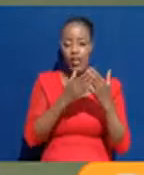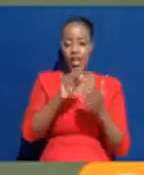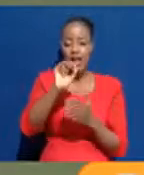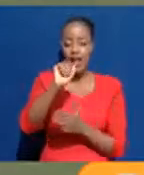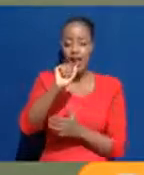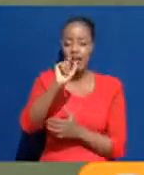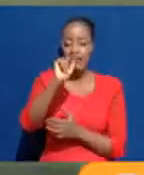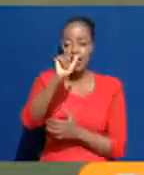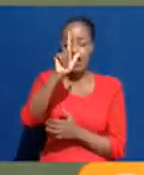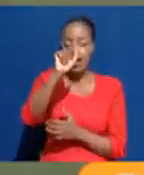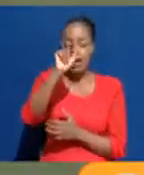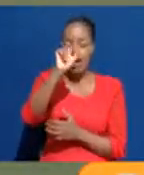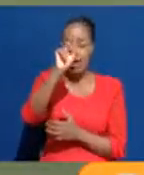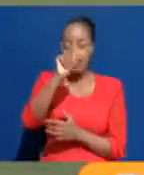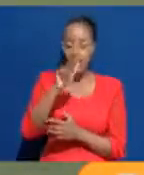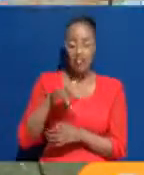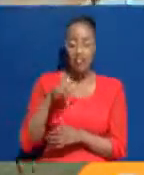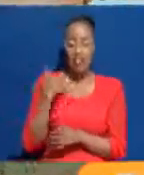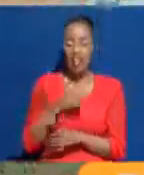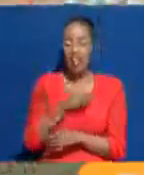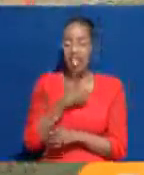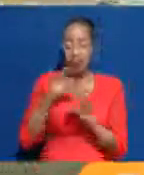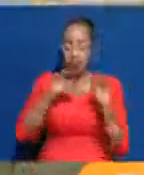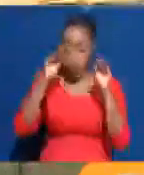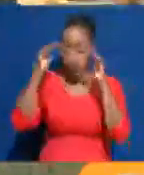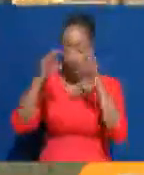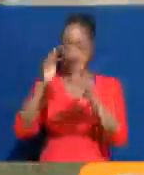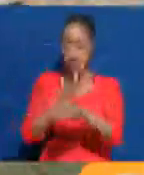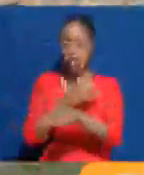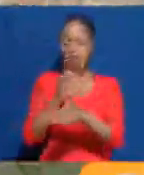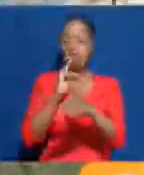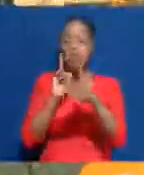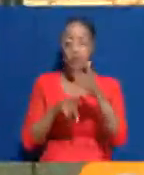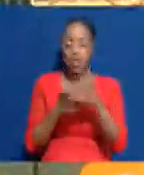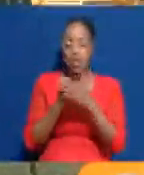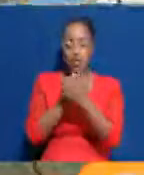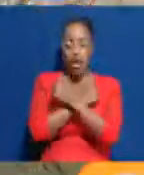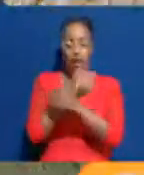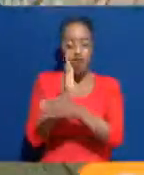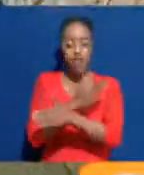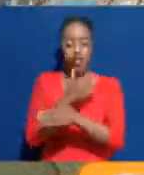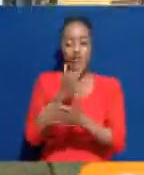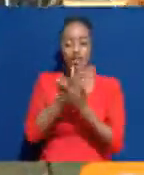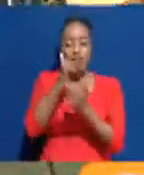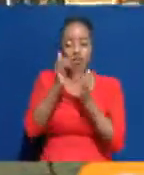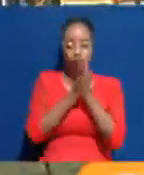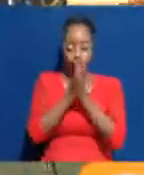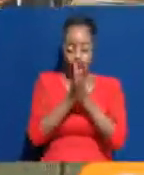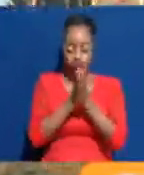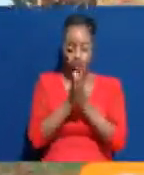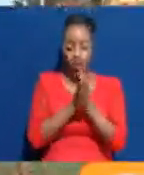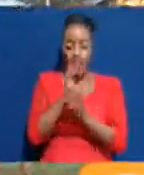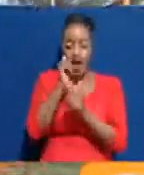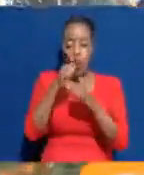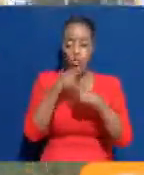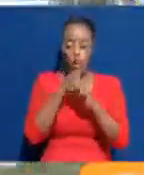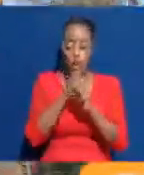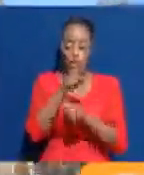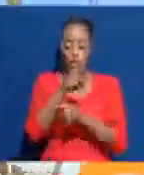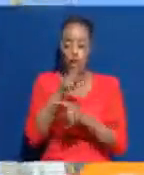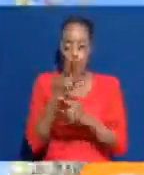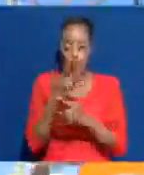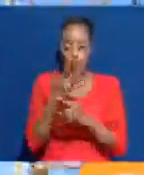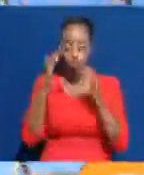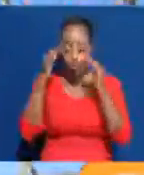Atlanta, ila bado hajutii kuhamia kwenye muziki. Anasema kupenda muziki ilikuwa kichocheo cha kwanza kilichomshawishi